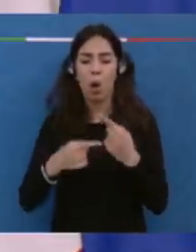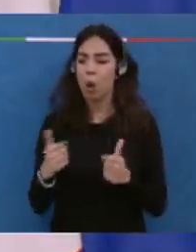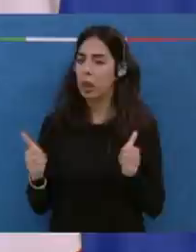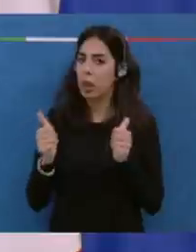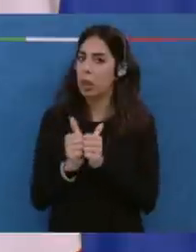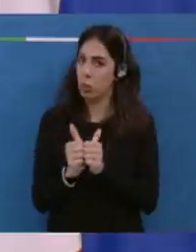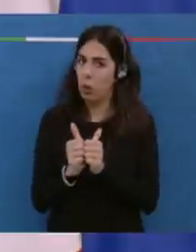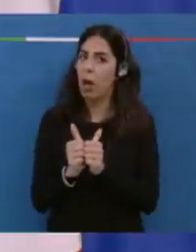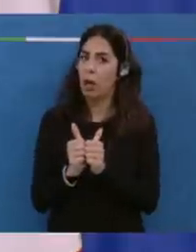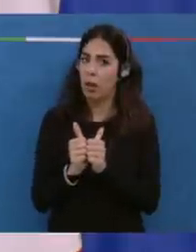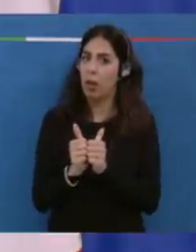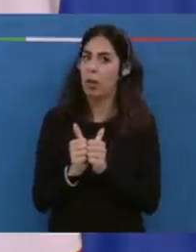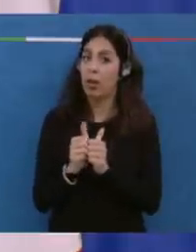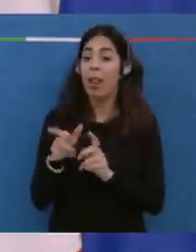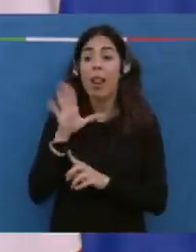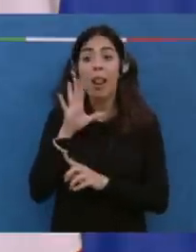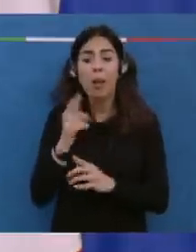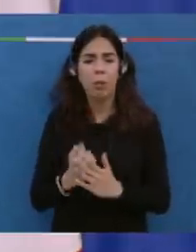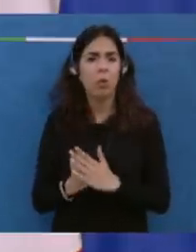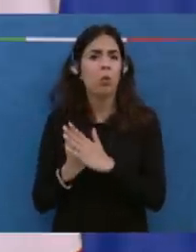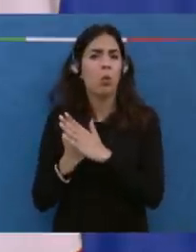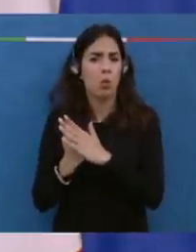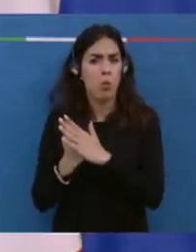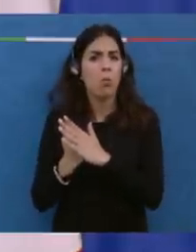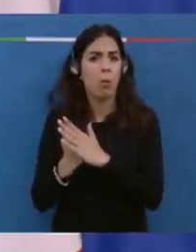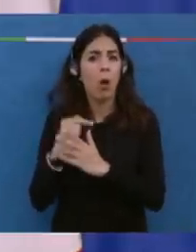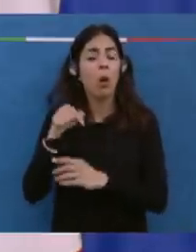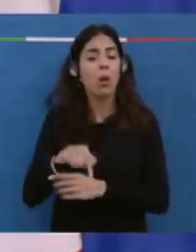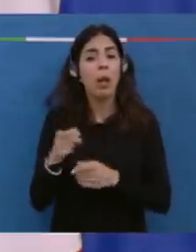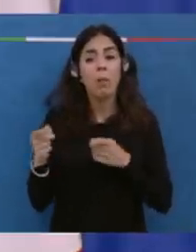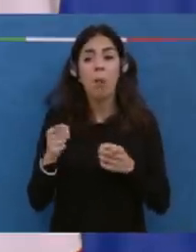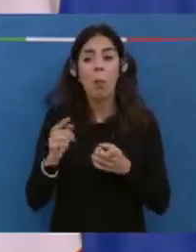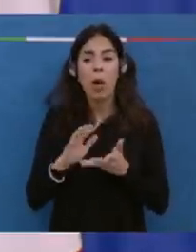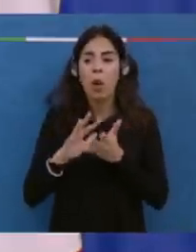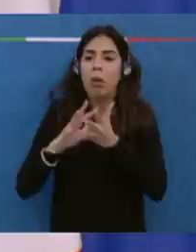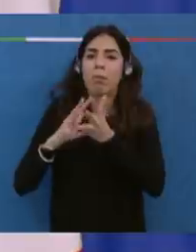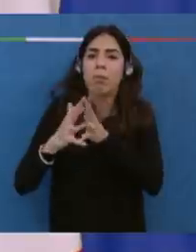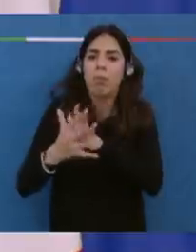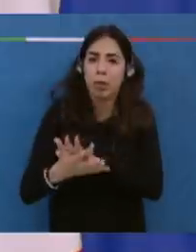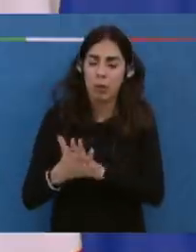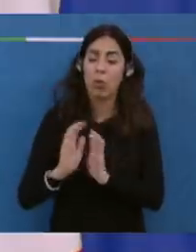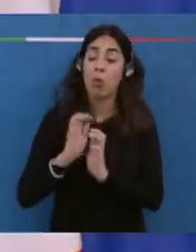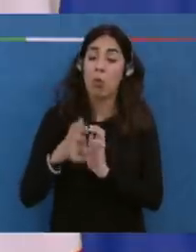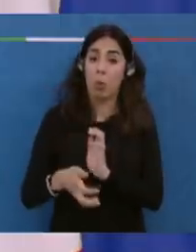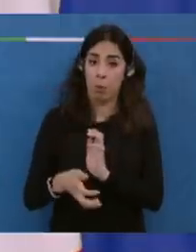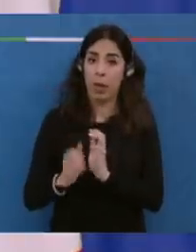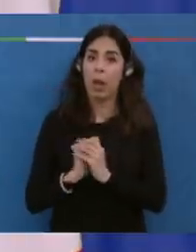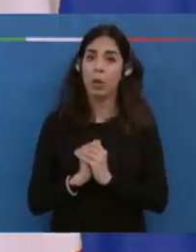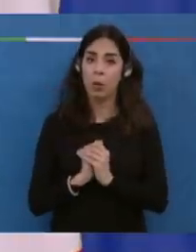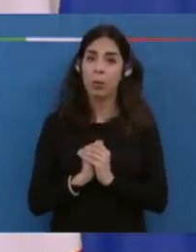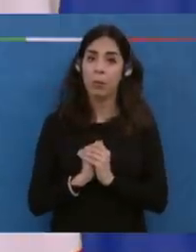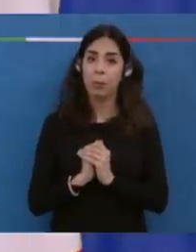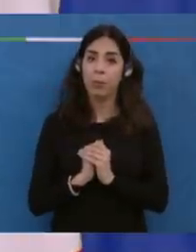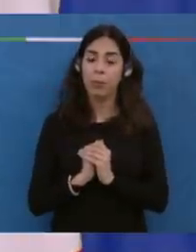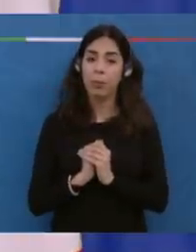sostiene la libia in questa transizione complessa l'attuazione e